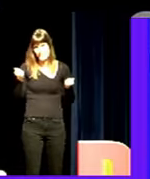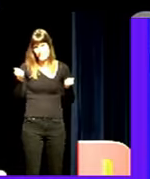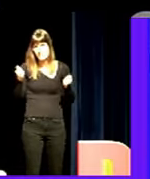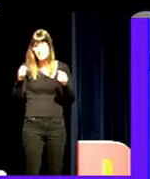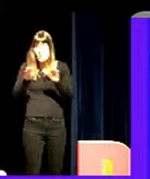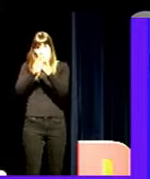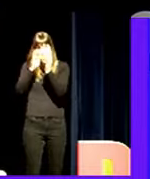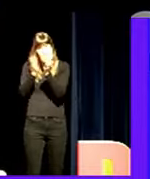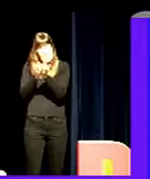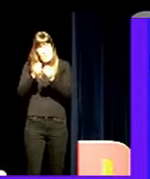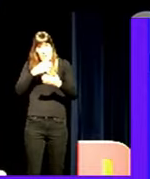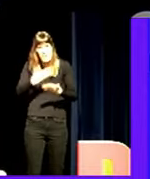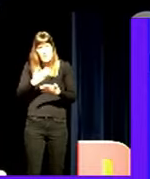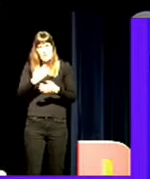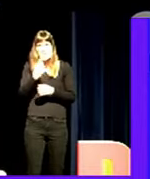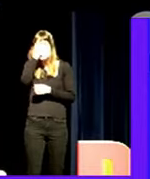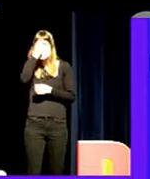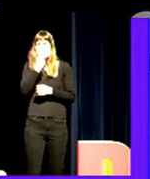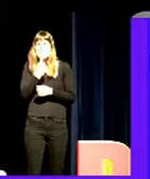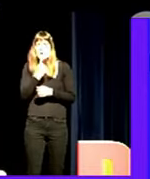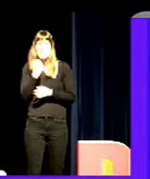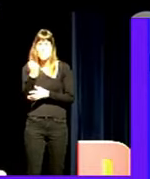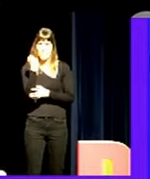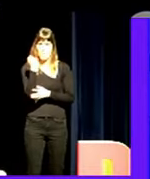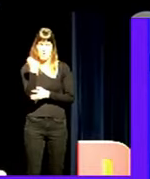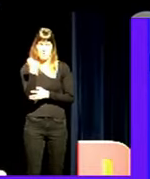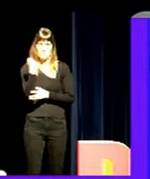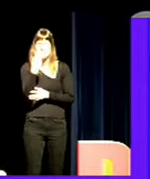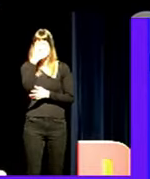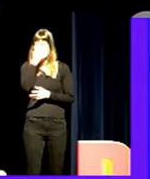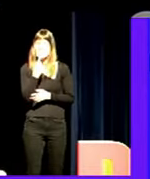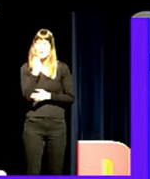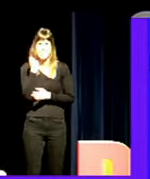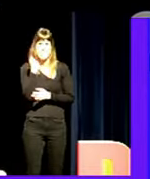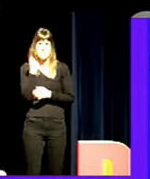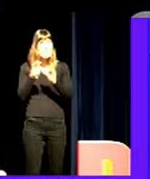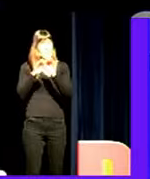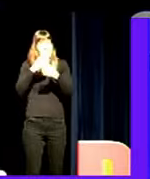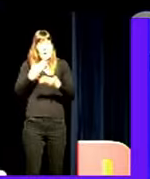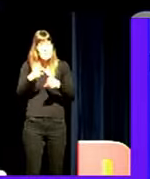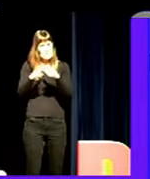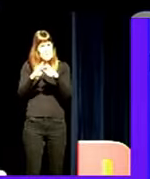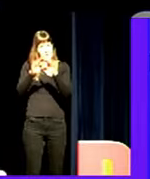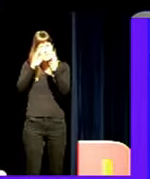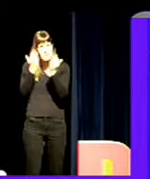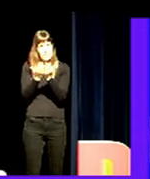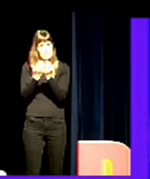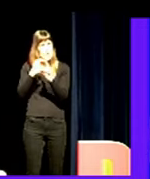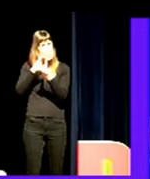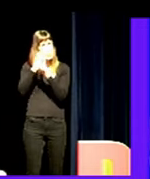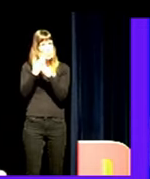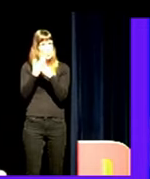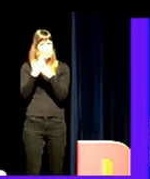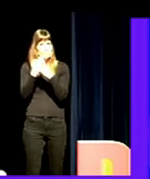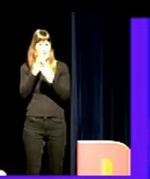irudia, super garrantzitsua dena. Mundu baten, ez da, non, egin dugu horrela, como, kultura simulakro bat, ez da,